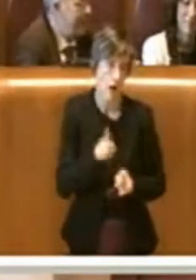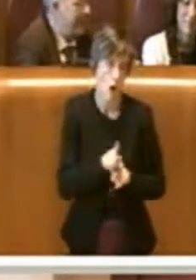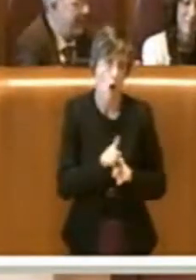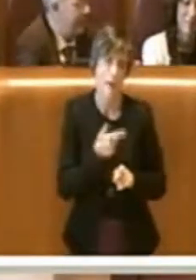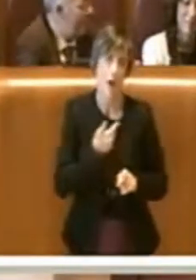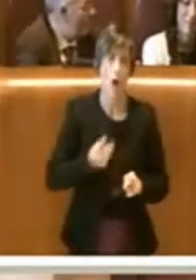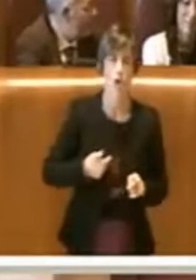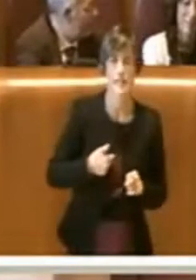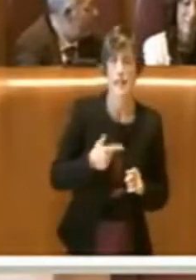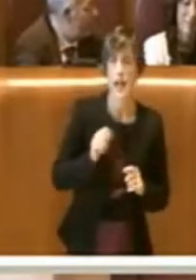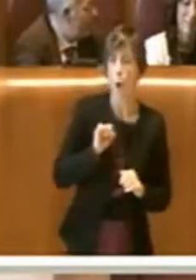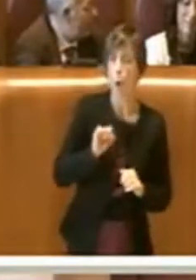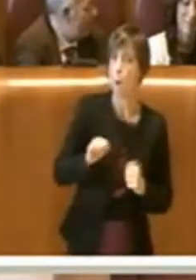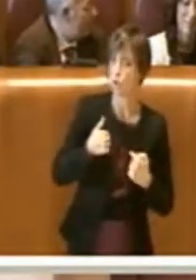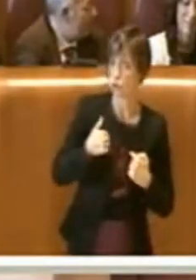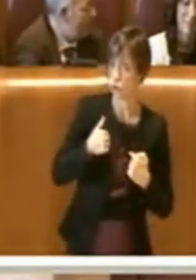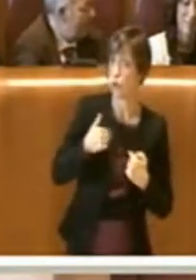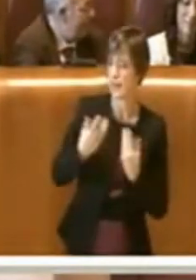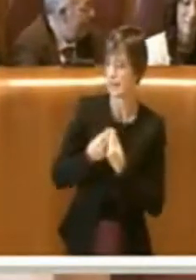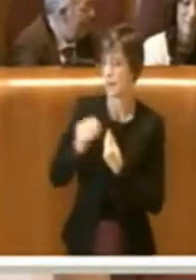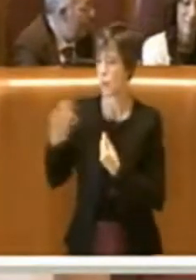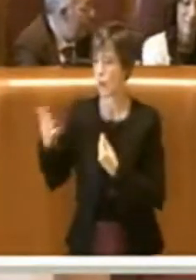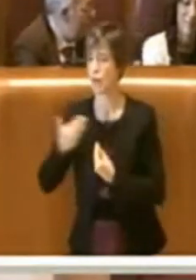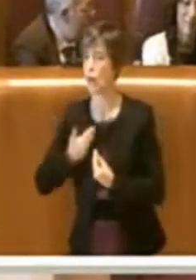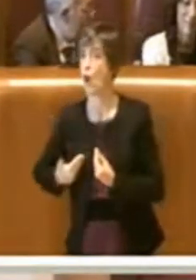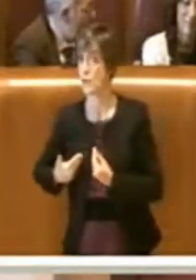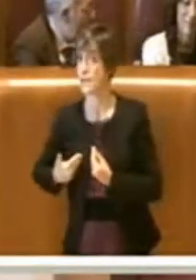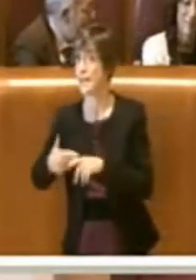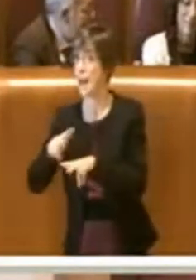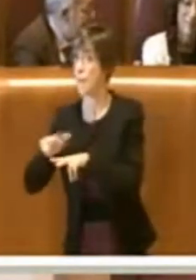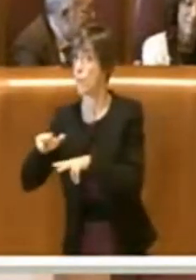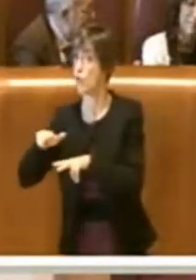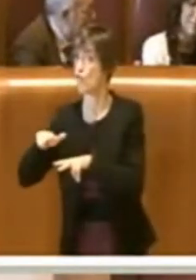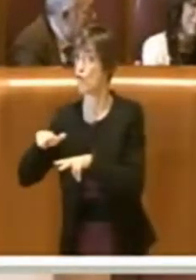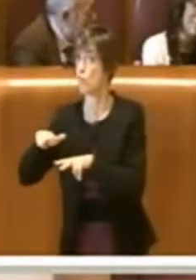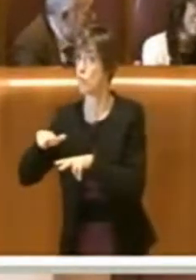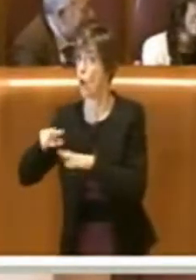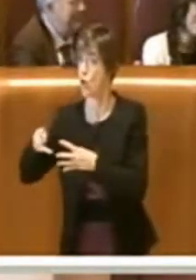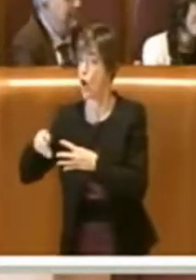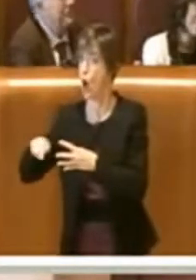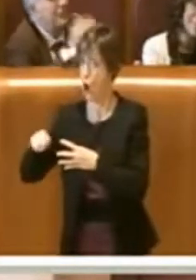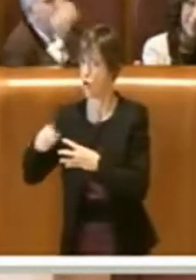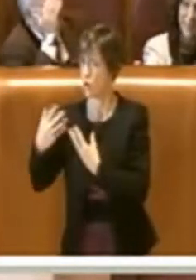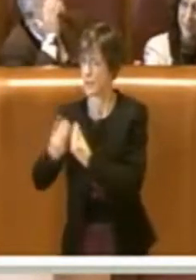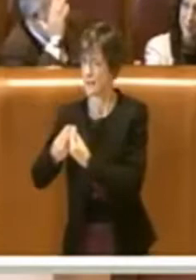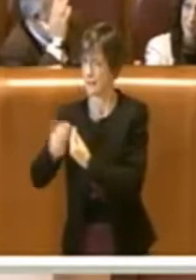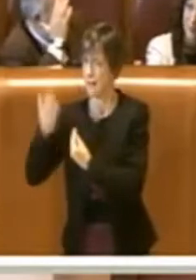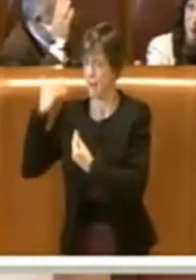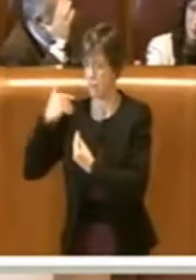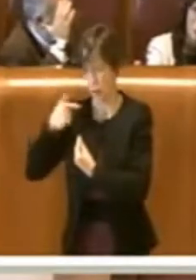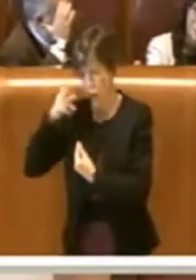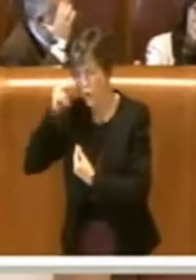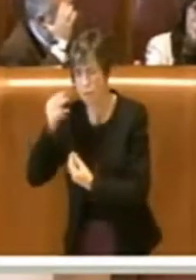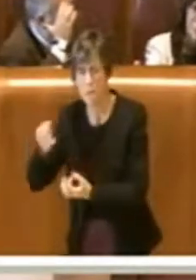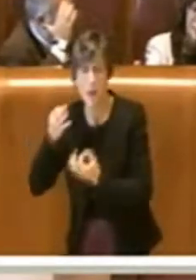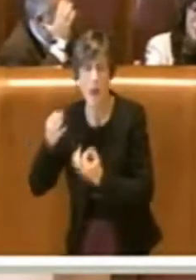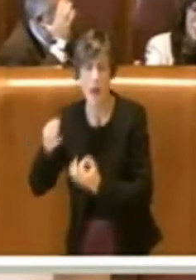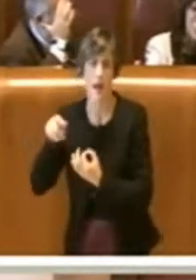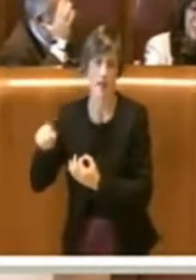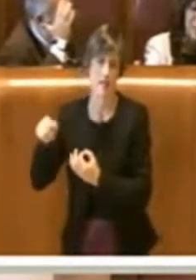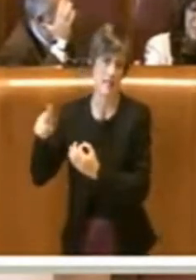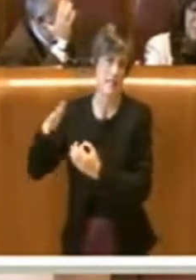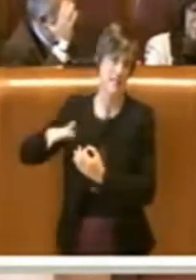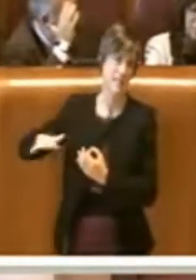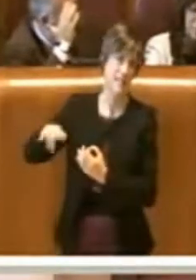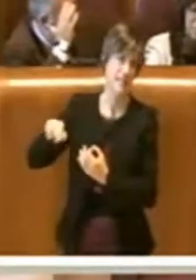altro consigliere del municipio nono, per questo conosco benissimo questi siti, abbiamo